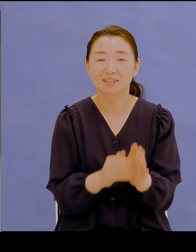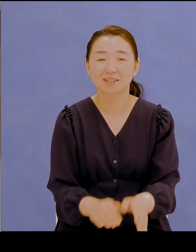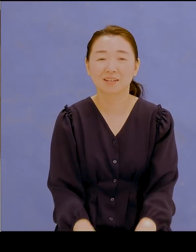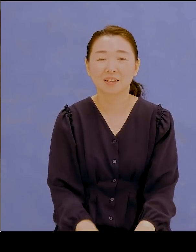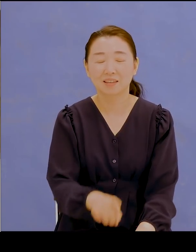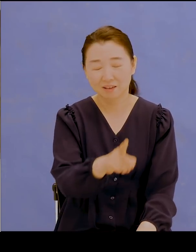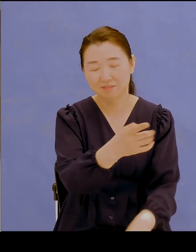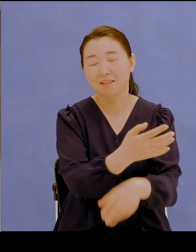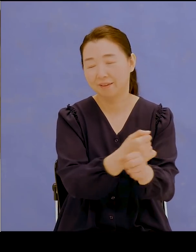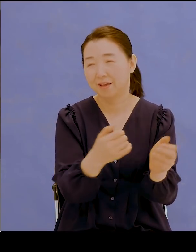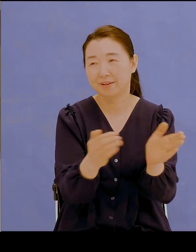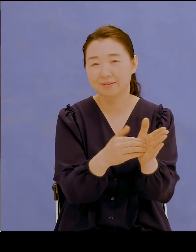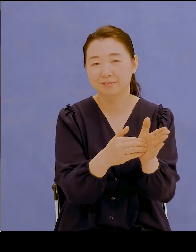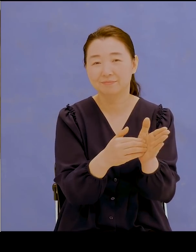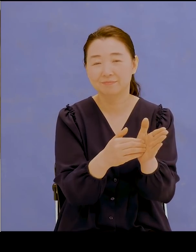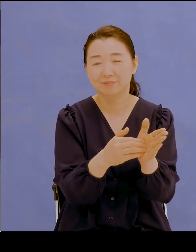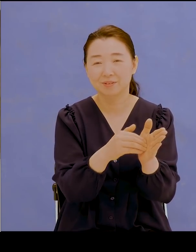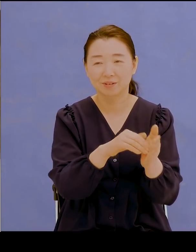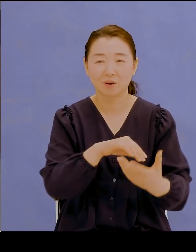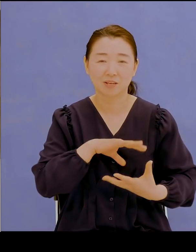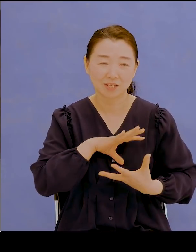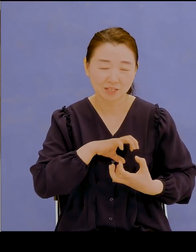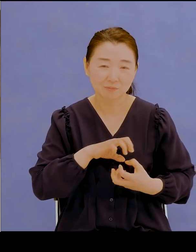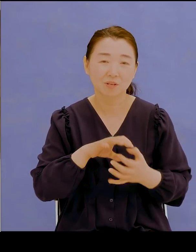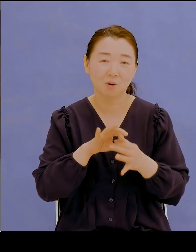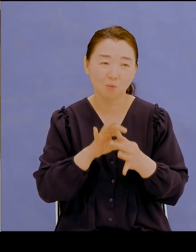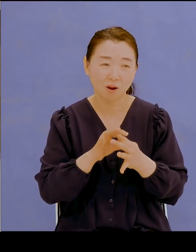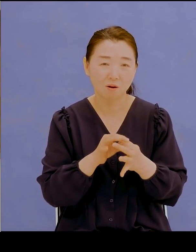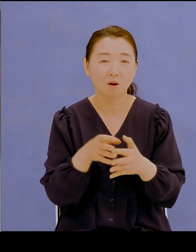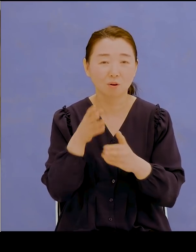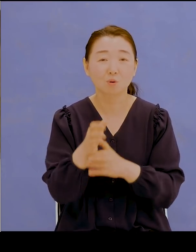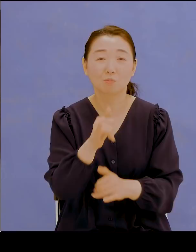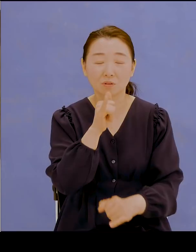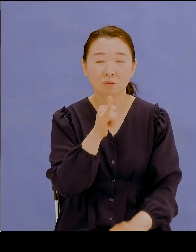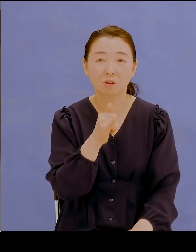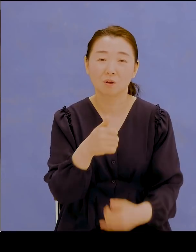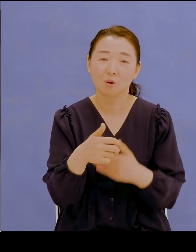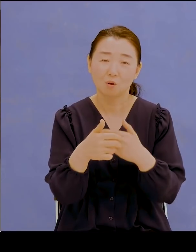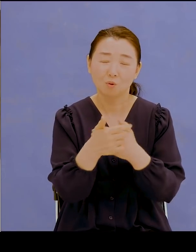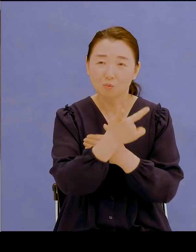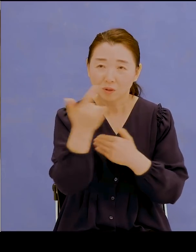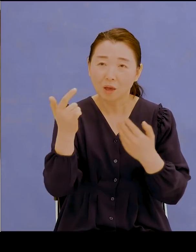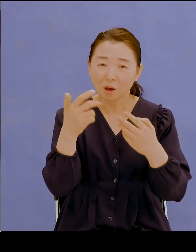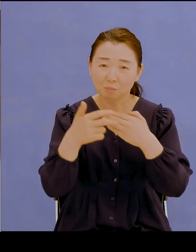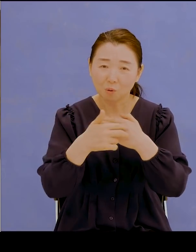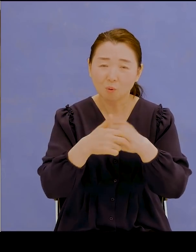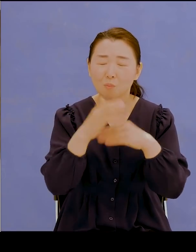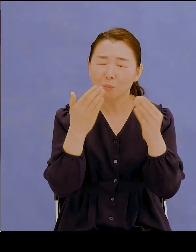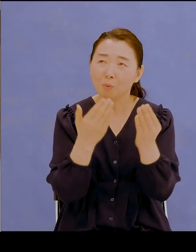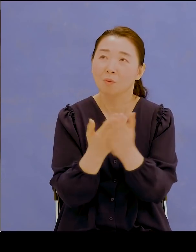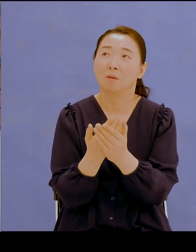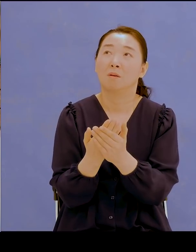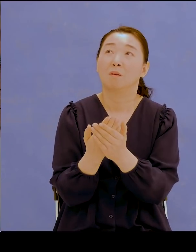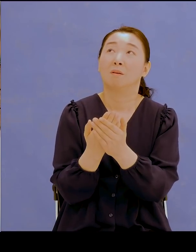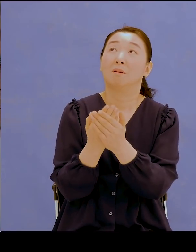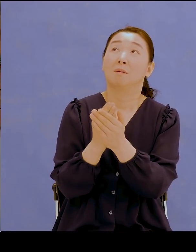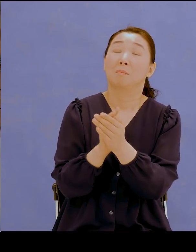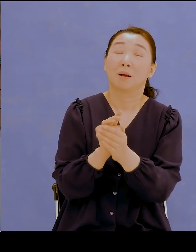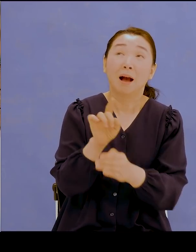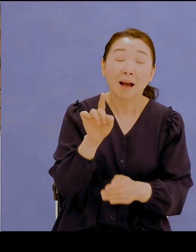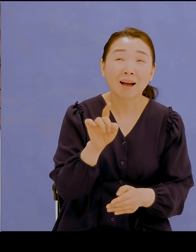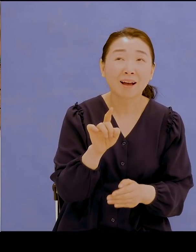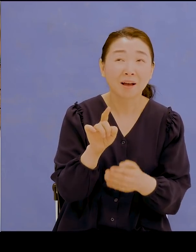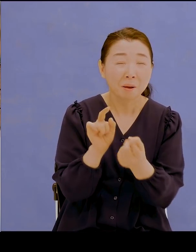거기 예약해 놨어 그러더라고요. 거기 뭐 심장 쪽 누군가 봐. 네네. 우리가 병원을 모르잖아요. 대학병원은 좀 문턱이 높잖아요. 맞아요.